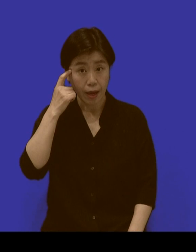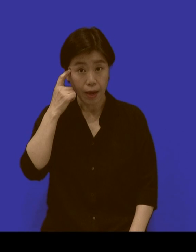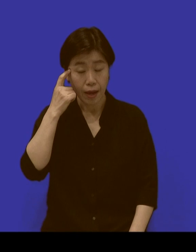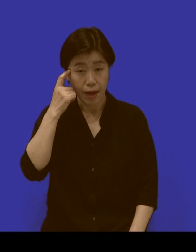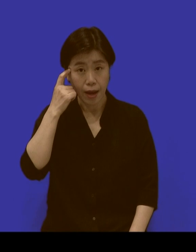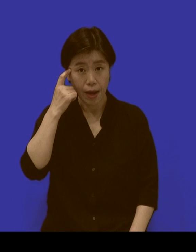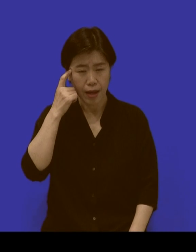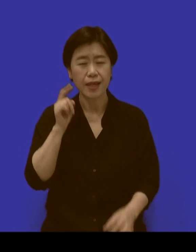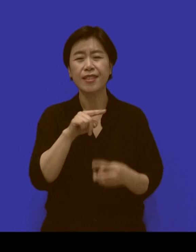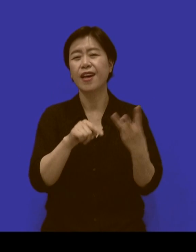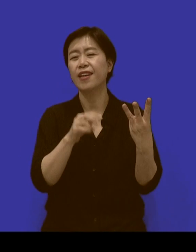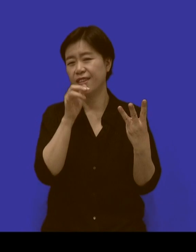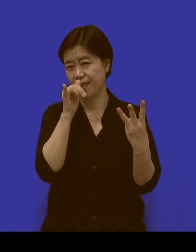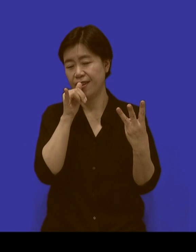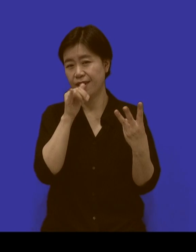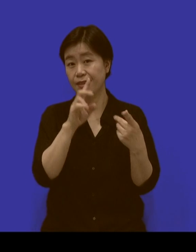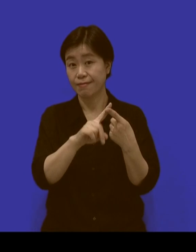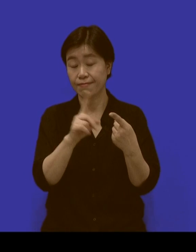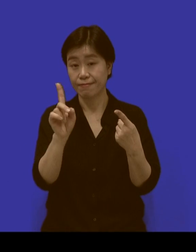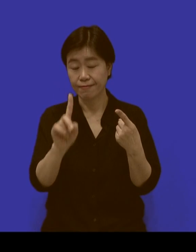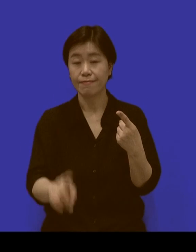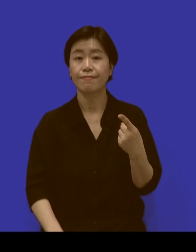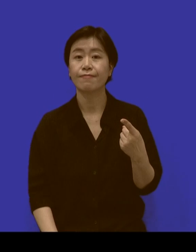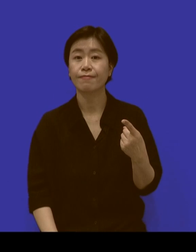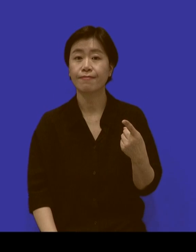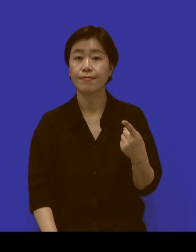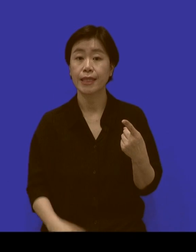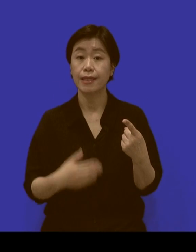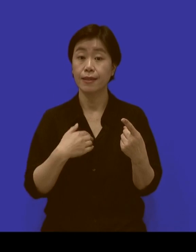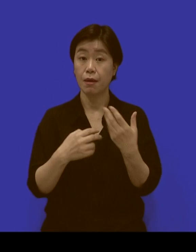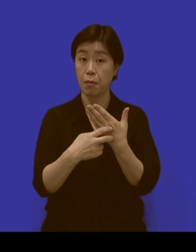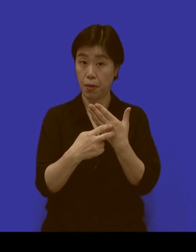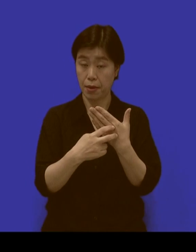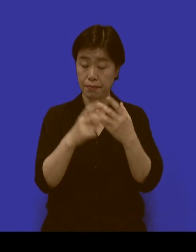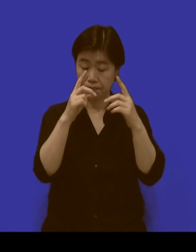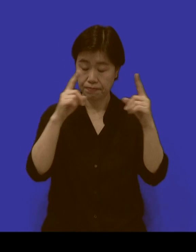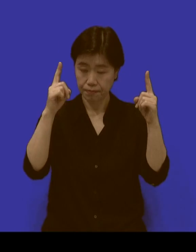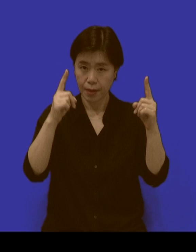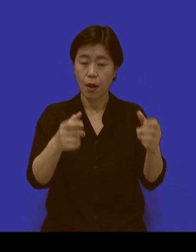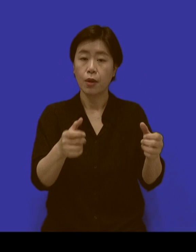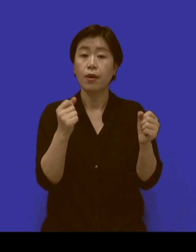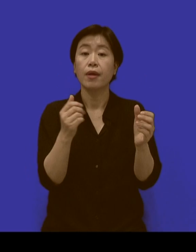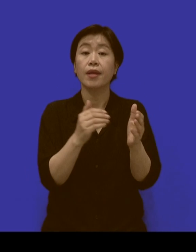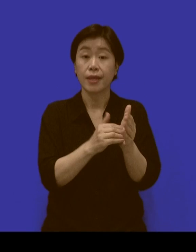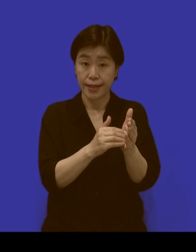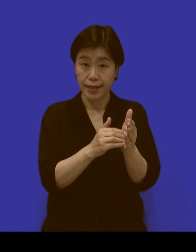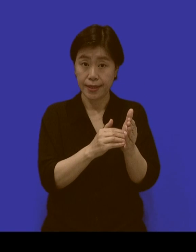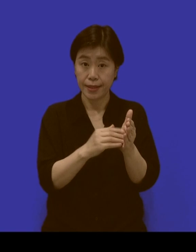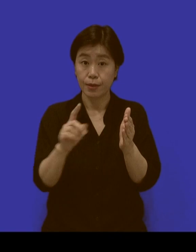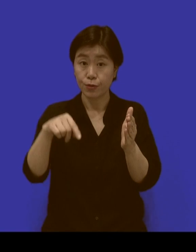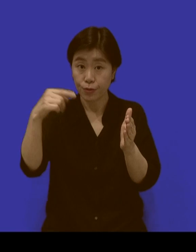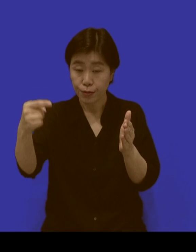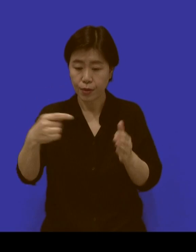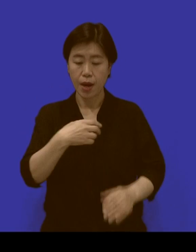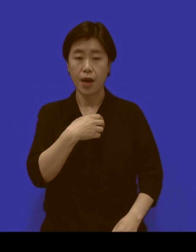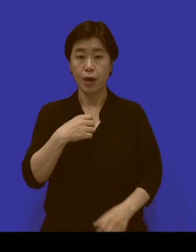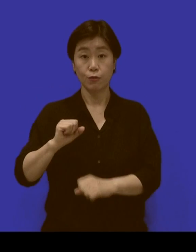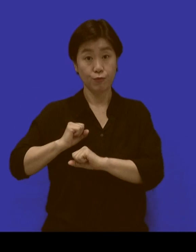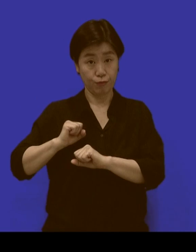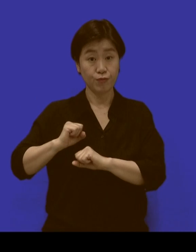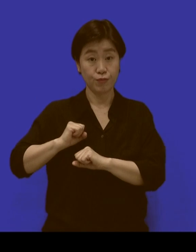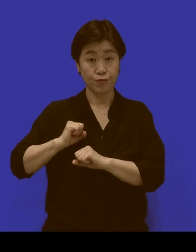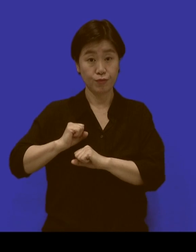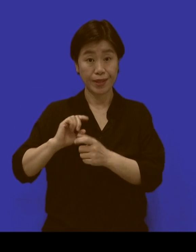한 세 가지가 있는 것 같아요. 예. 한 가지는 제가 이제 의대를 졸업하고 공중보건의사라고 군대